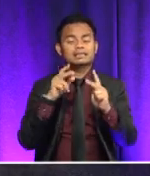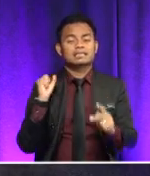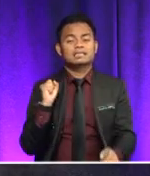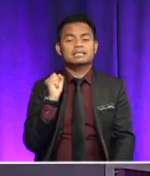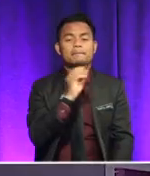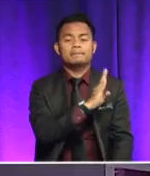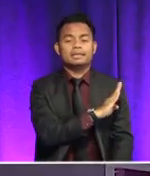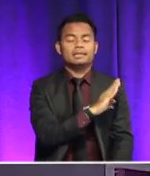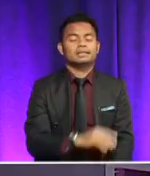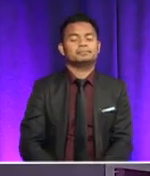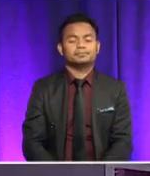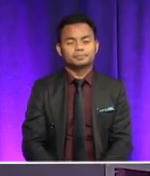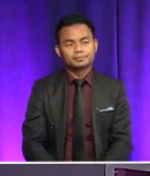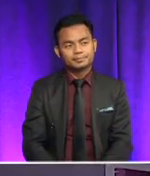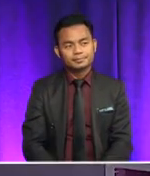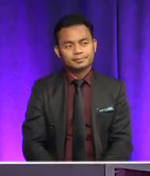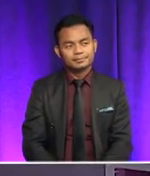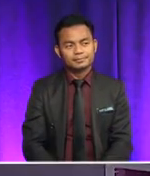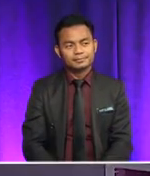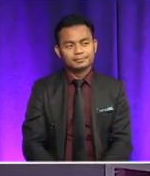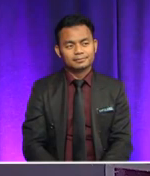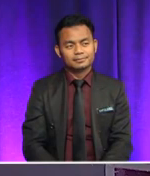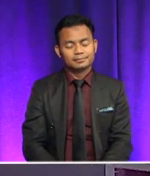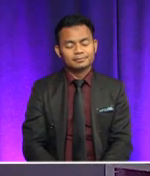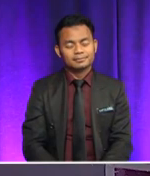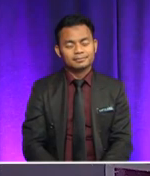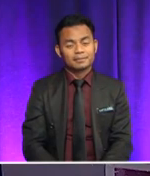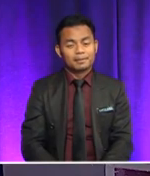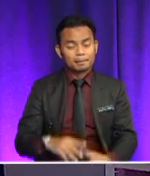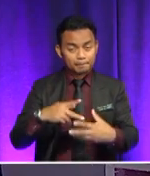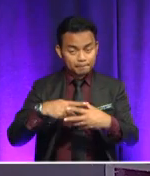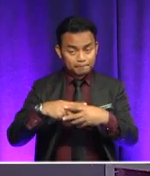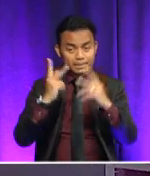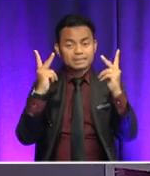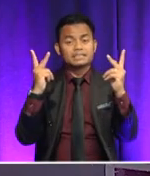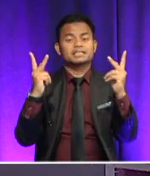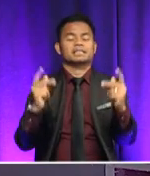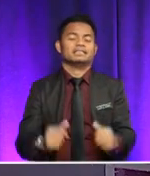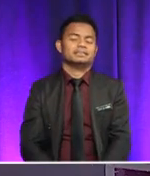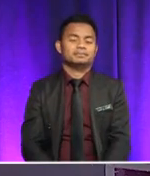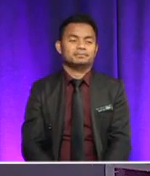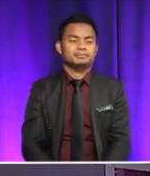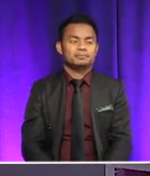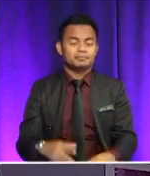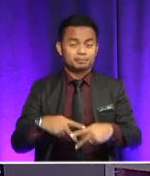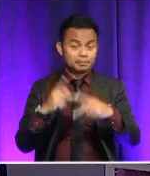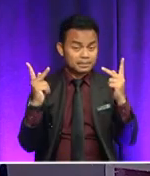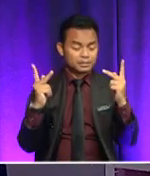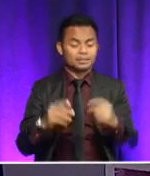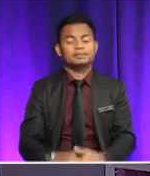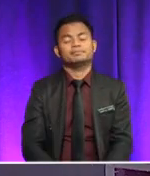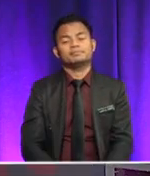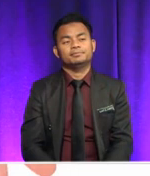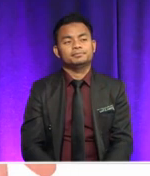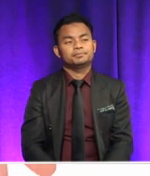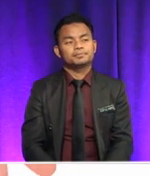baik itu gabungan jadi Irfan tanya pancangan kita tengok panjang kita panjangkan dia yaitu